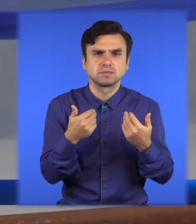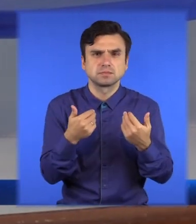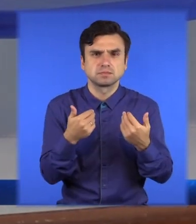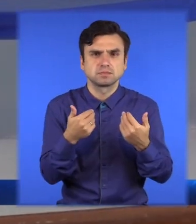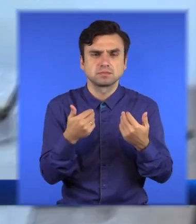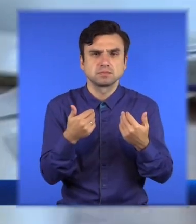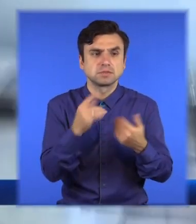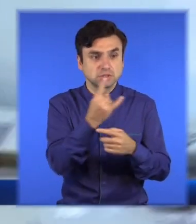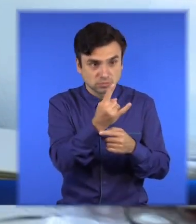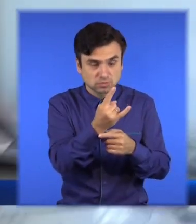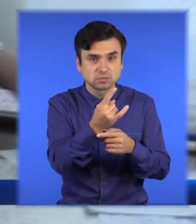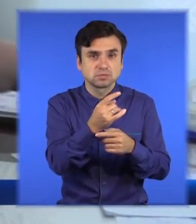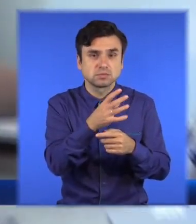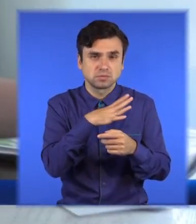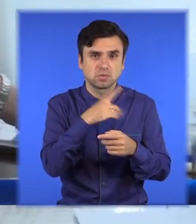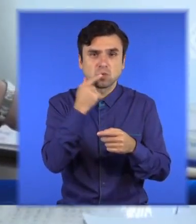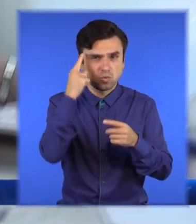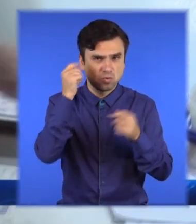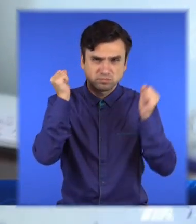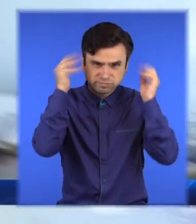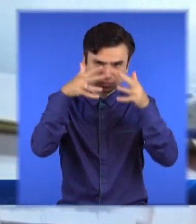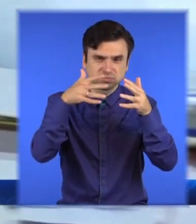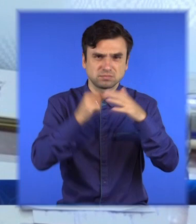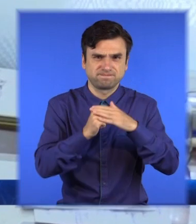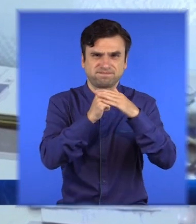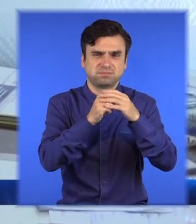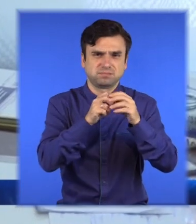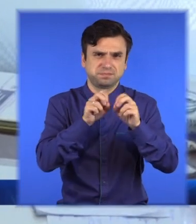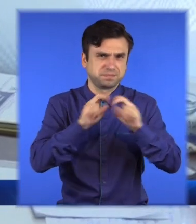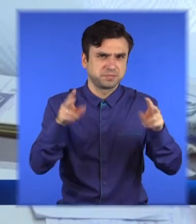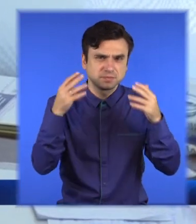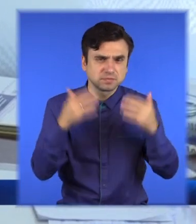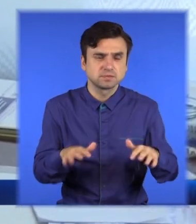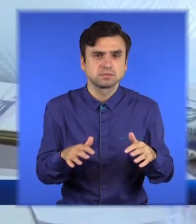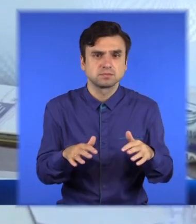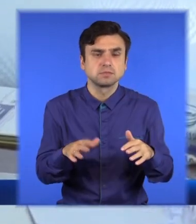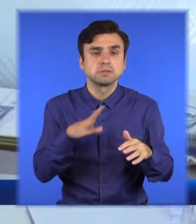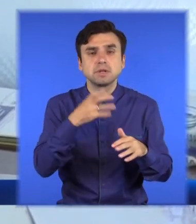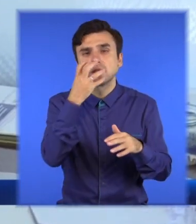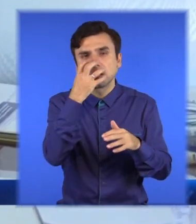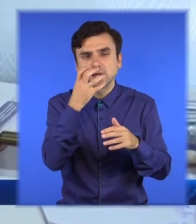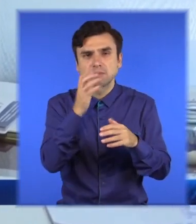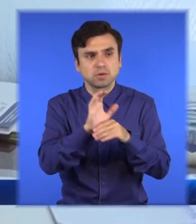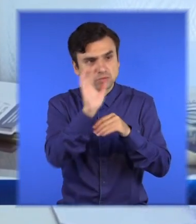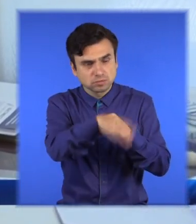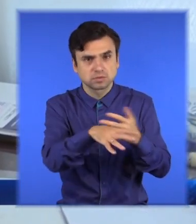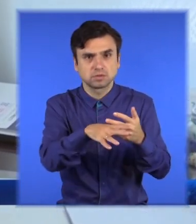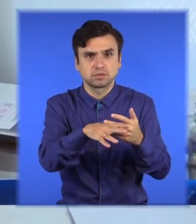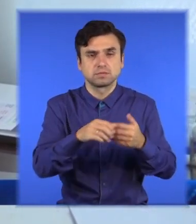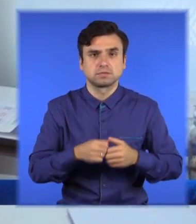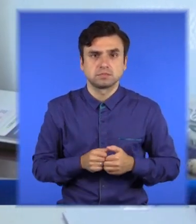Уточнюю комментарий. У ребенка подозревалось кровоизлияние в головном мозге. С этим диагнозом ребенок и был